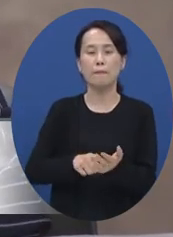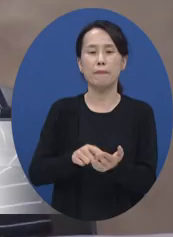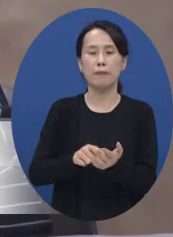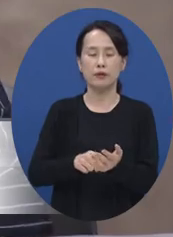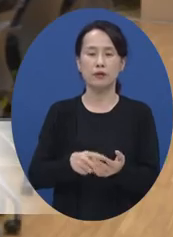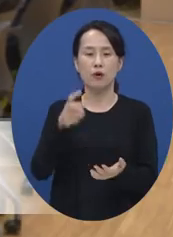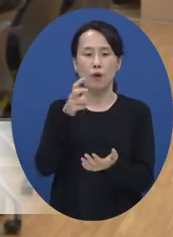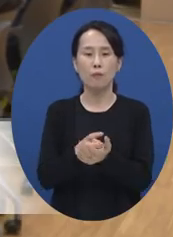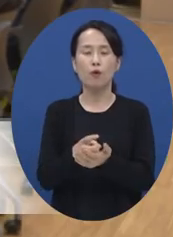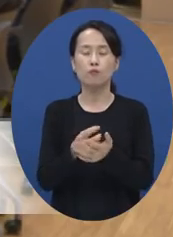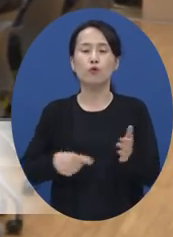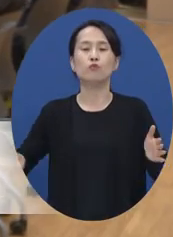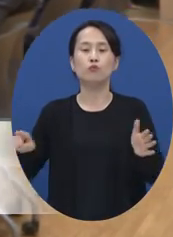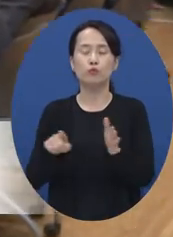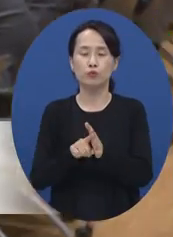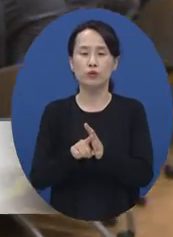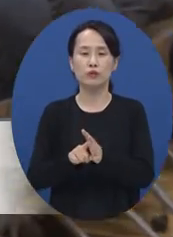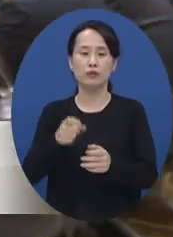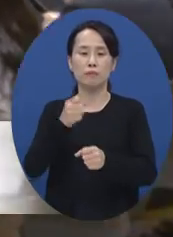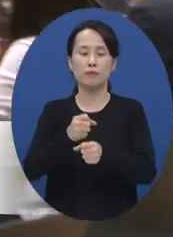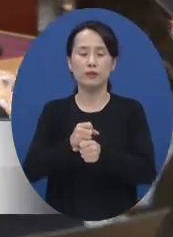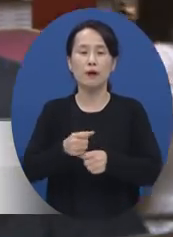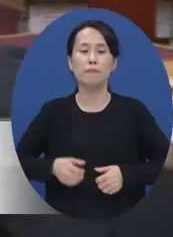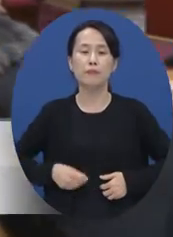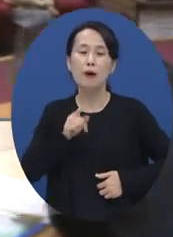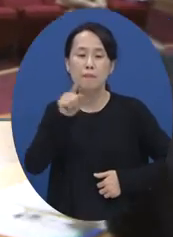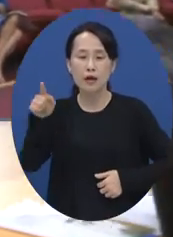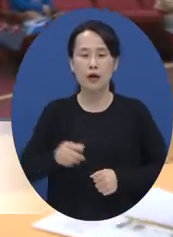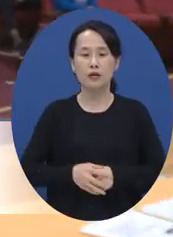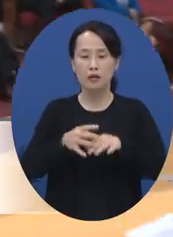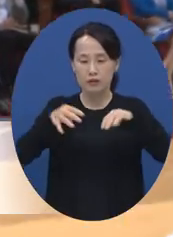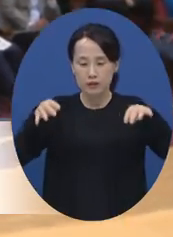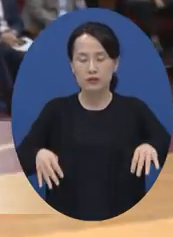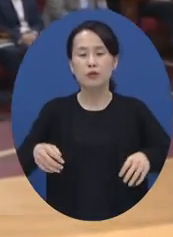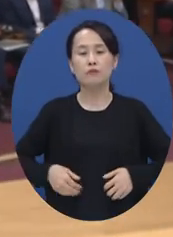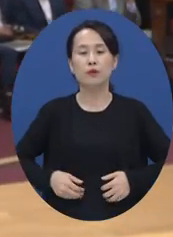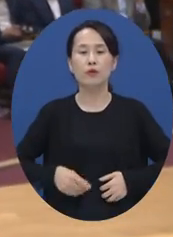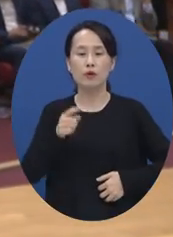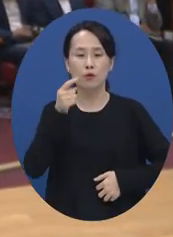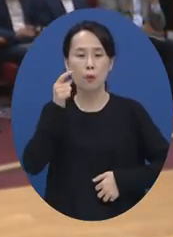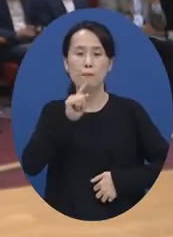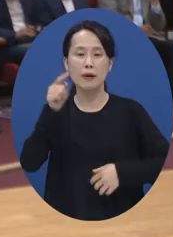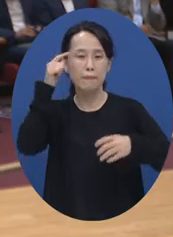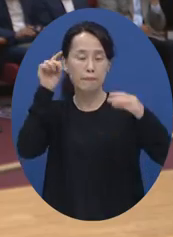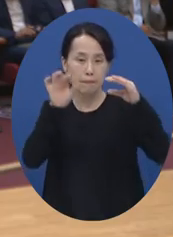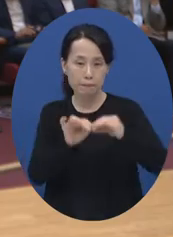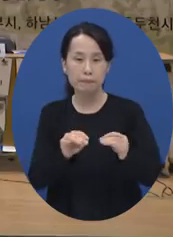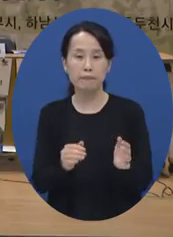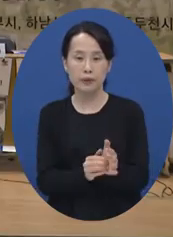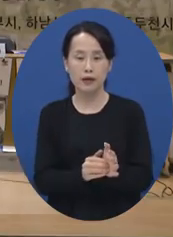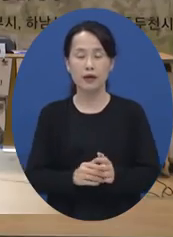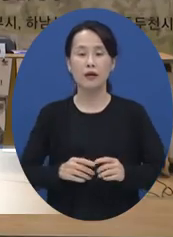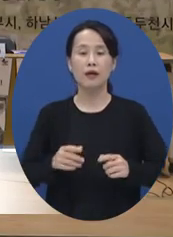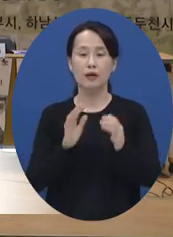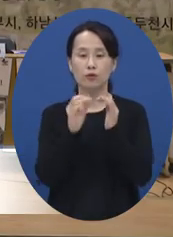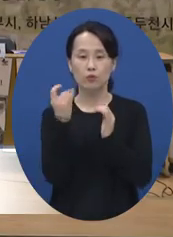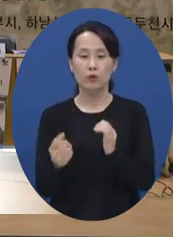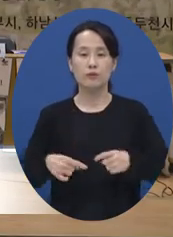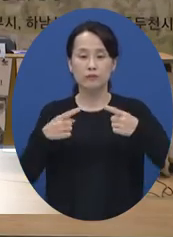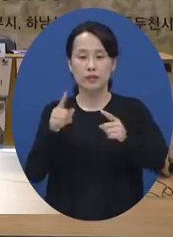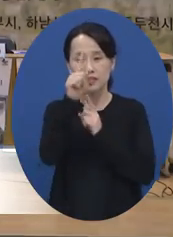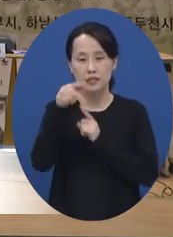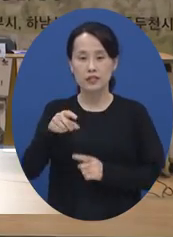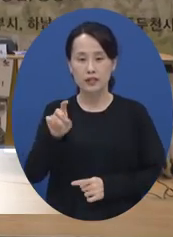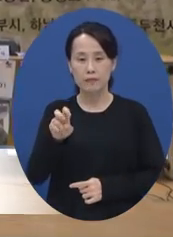민간 투자 활성화가 깨져야 한다 며 전담조직 및 인프라 구축이 필요하다 고 입을 모았습니다 토론의 3 석한 잊으면 경우 돌 사는